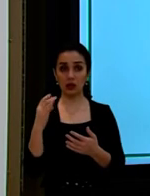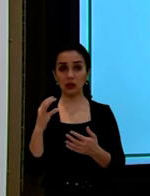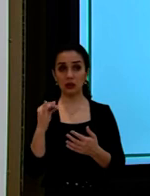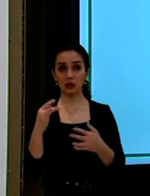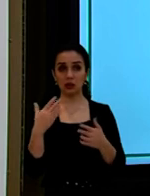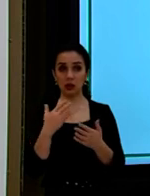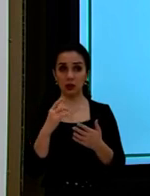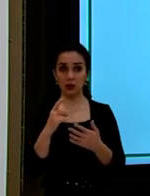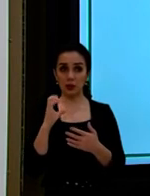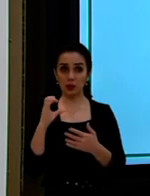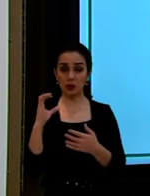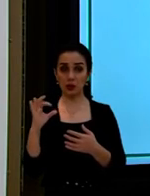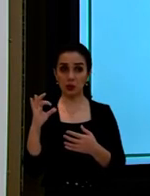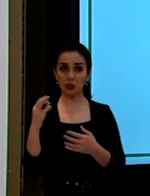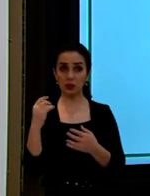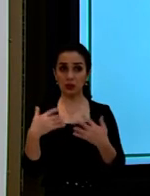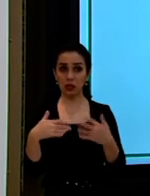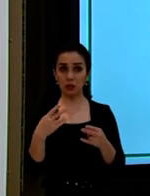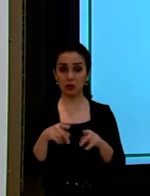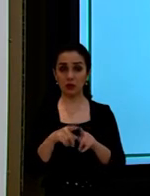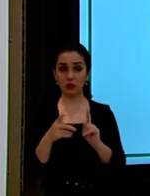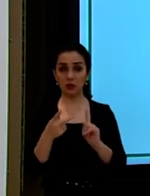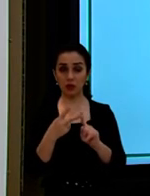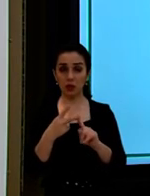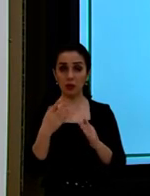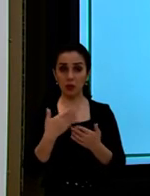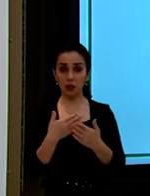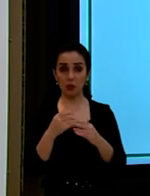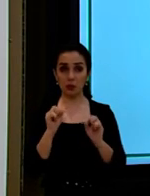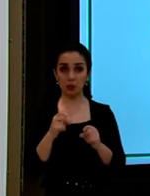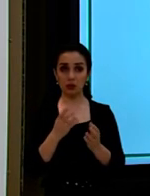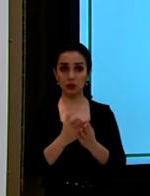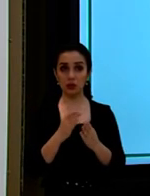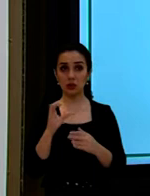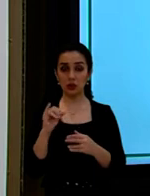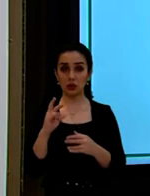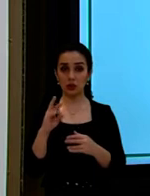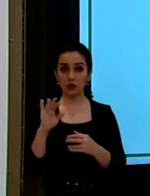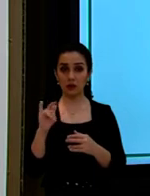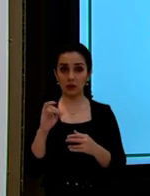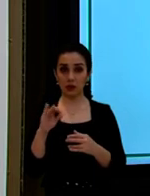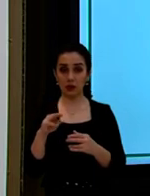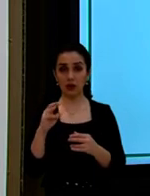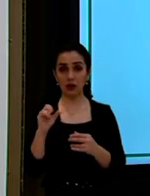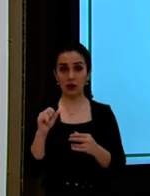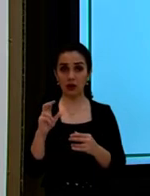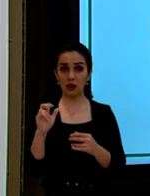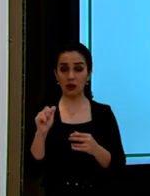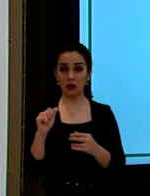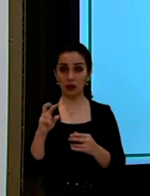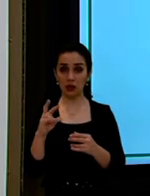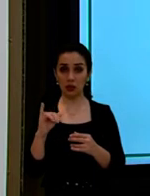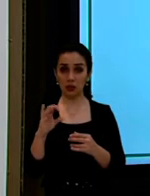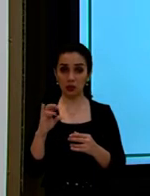нюансы h 3 c о слабой и вторым пример может служить сульфиды алюминия и алюминий слабый